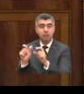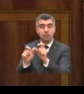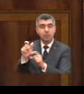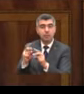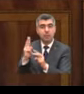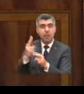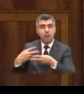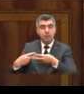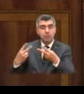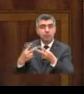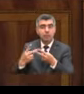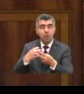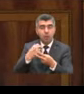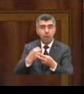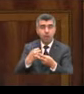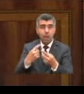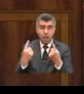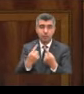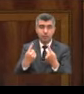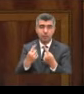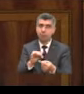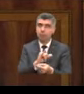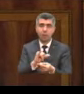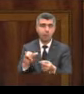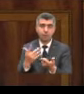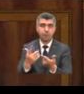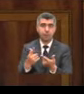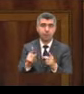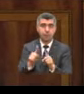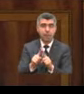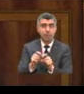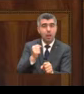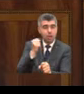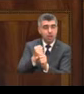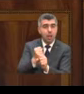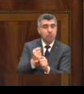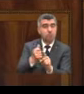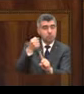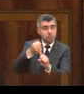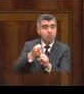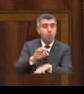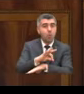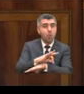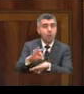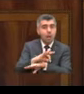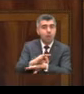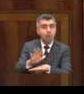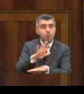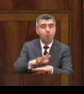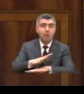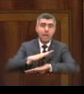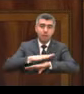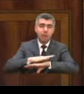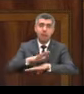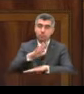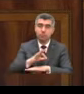12 فبراير، واش يسحبكم جات غير هكذاك؟ كلفه من الفرق اللي كتشتغل يمكن انتم ما كتلقاوهاش، ولكن الناس اشتغلات، خصنا نحترموا هذا الاشتغال وهذا